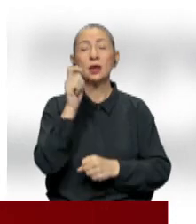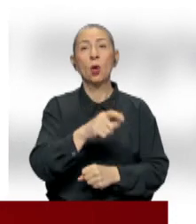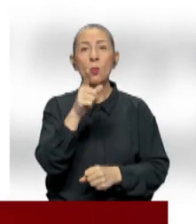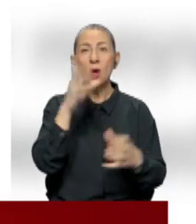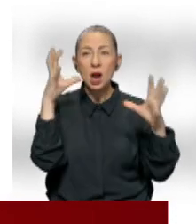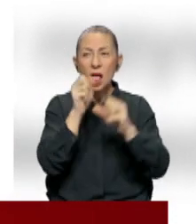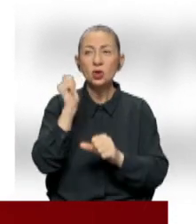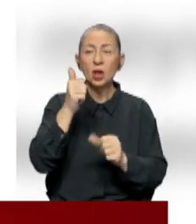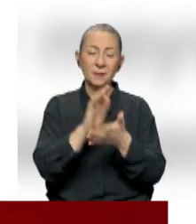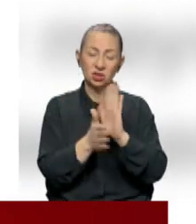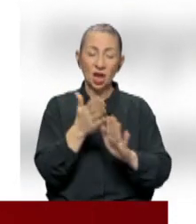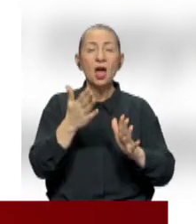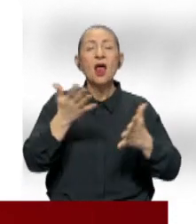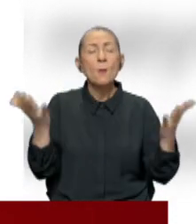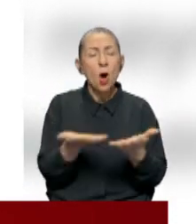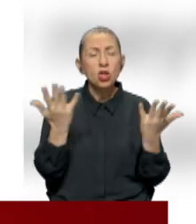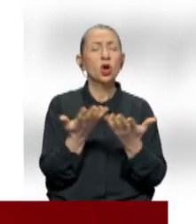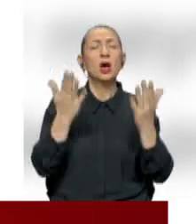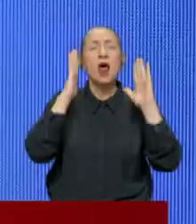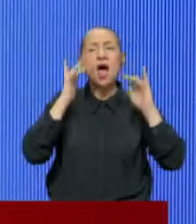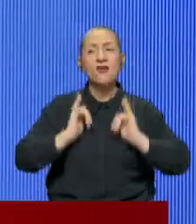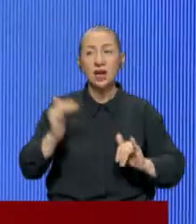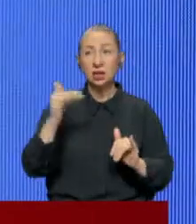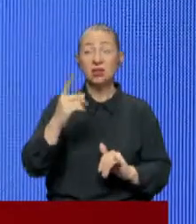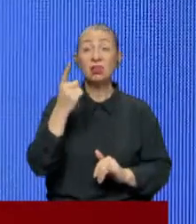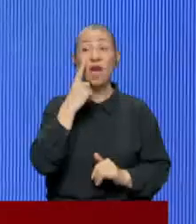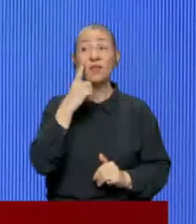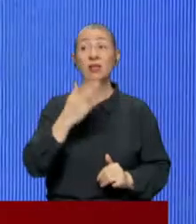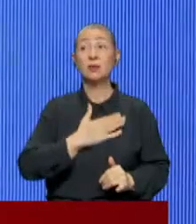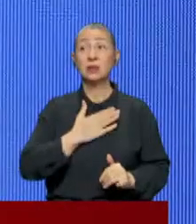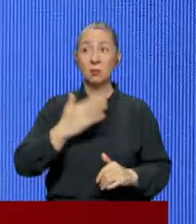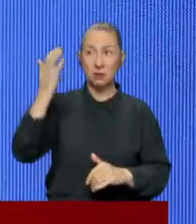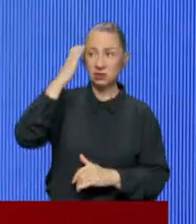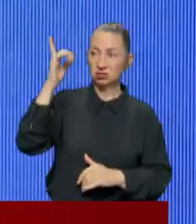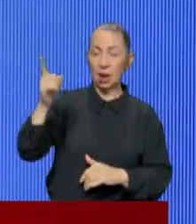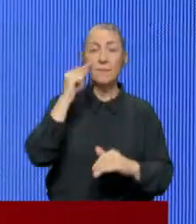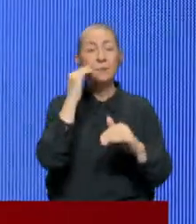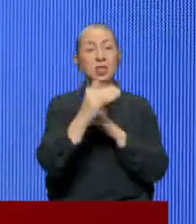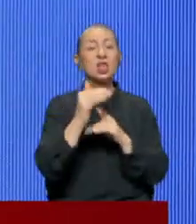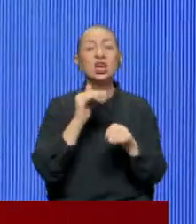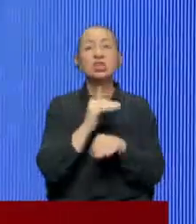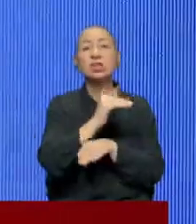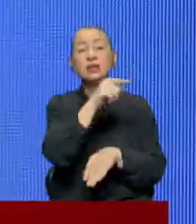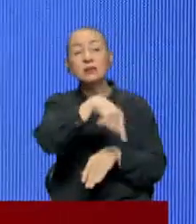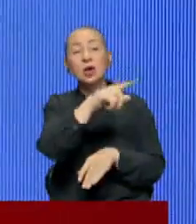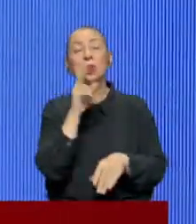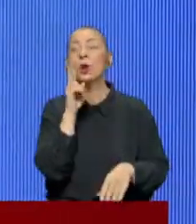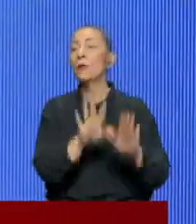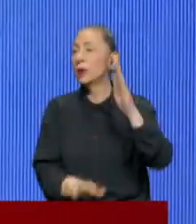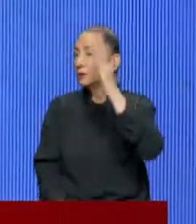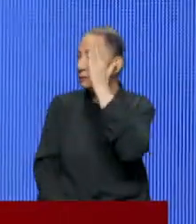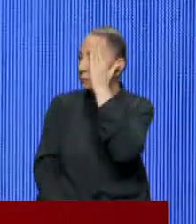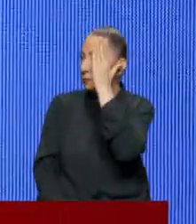Bu karanlık günler geçecek. Refah ve bolluk gelecek. Devletimizin başında milletimizin yaşadıklarını görmezden